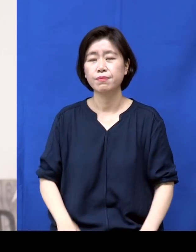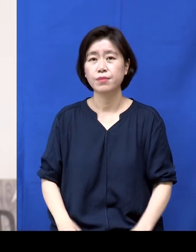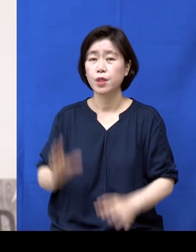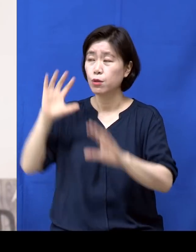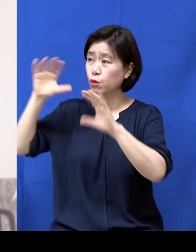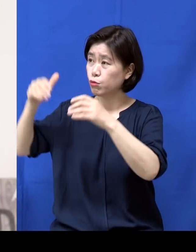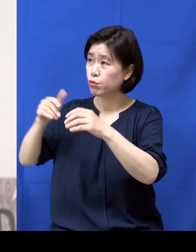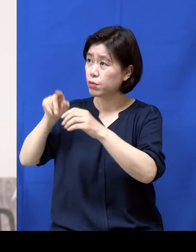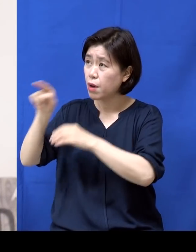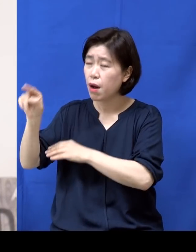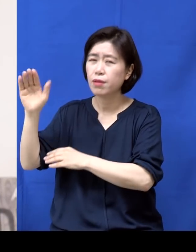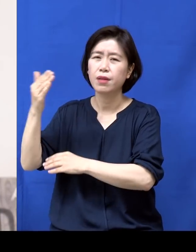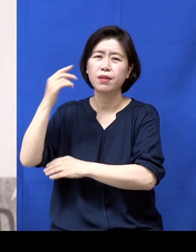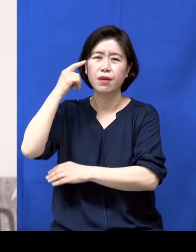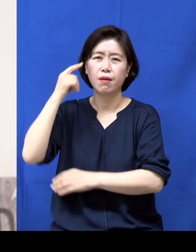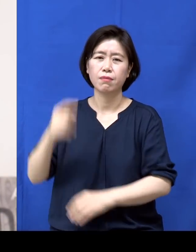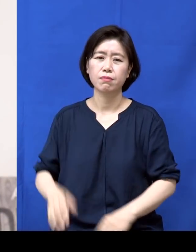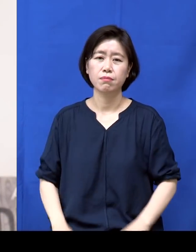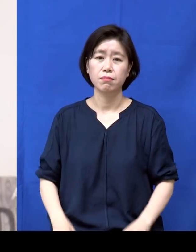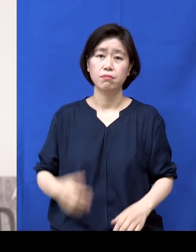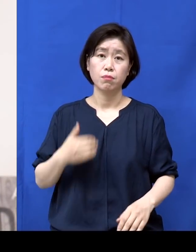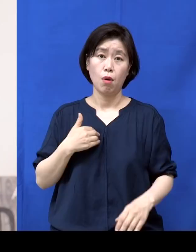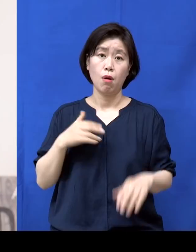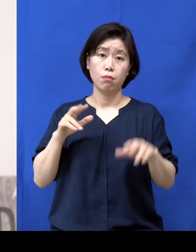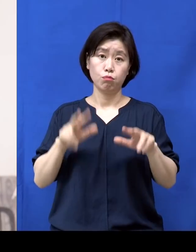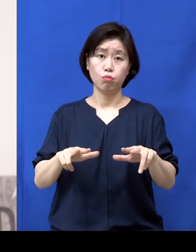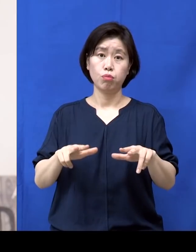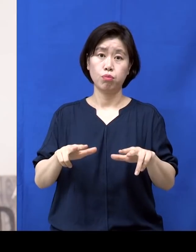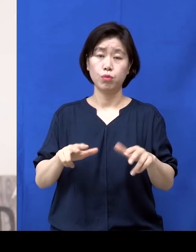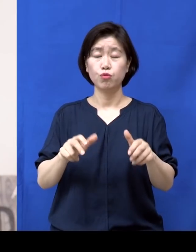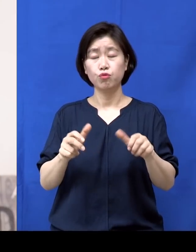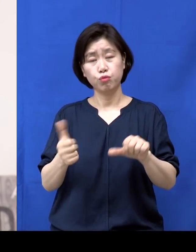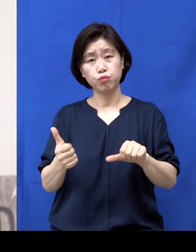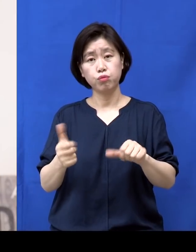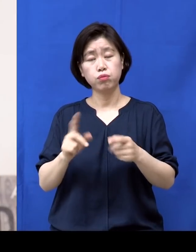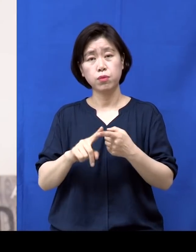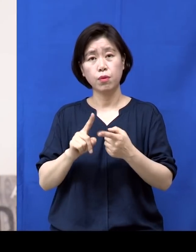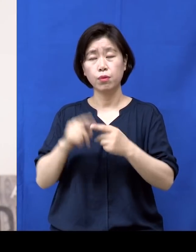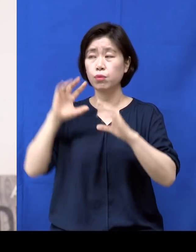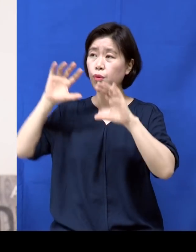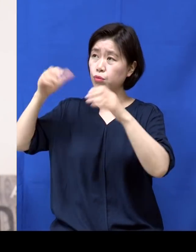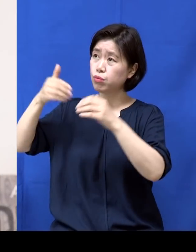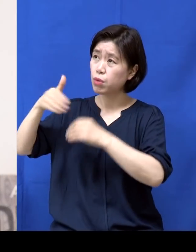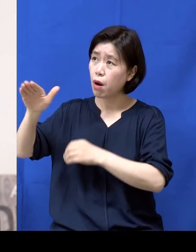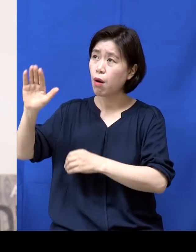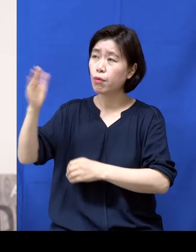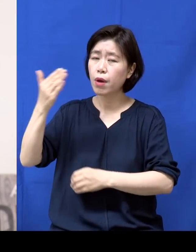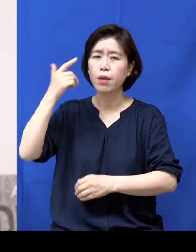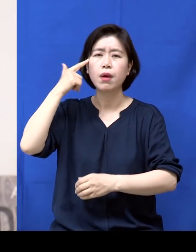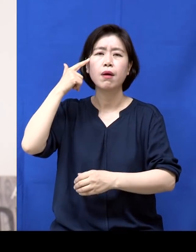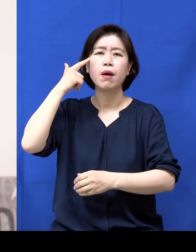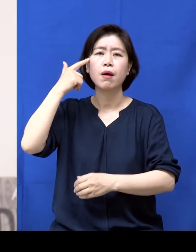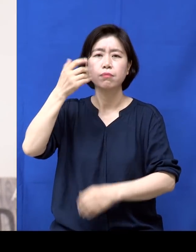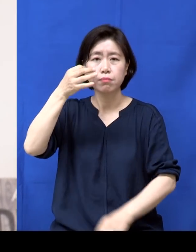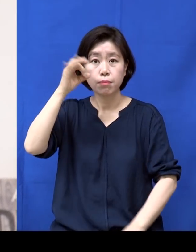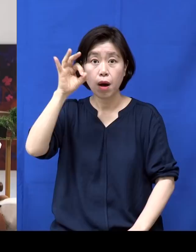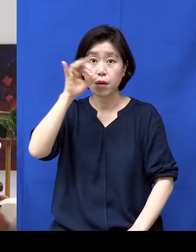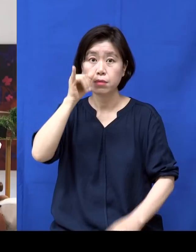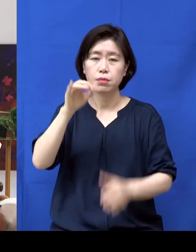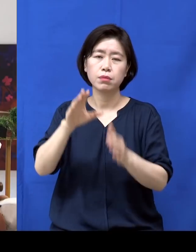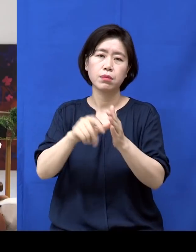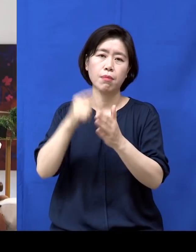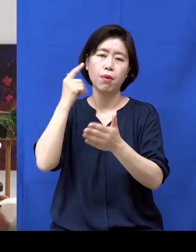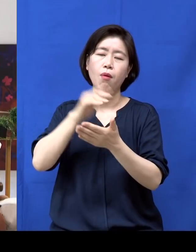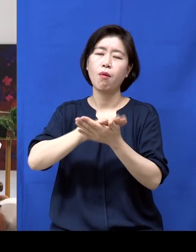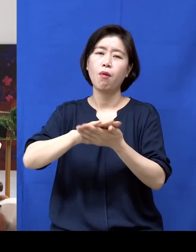다 끝났네, 평안해. 난 이제 남는 게 없어. 천국 가는 일밖에 남은 게 없어. 이걸 받아들이는 순간 평안했다라는 거예요.